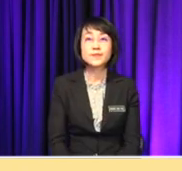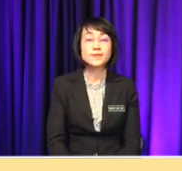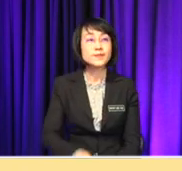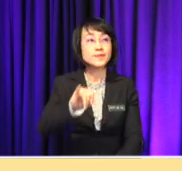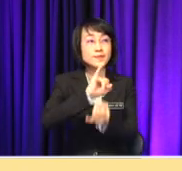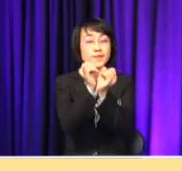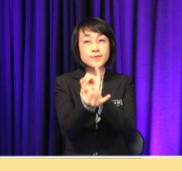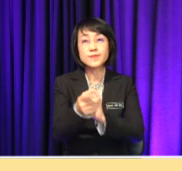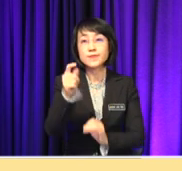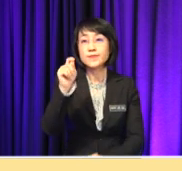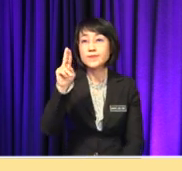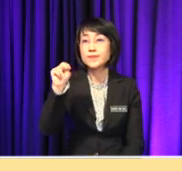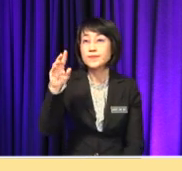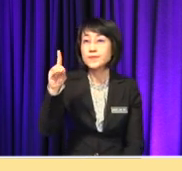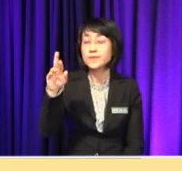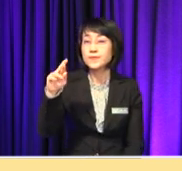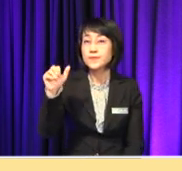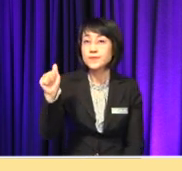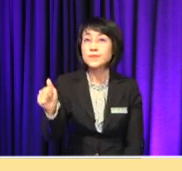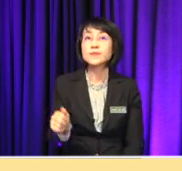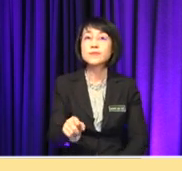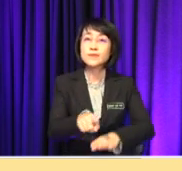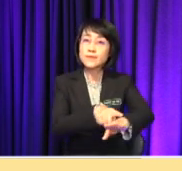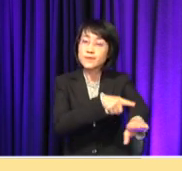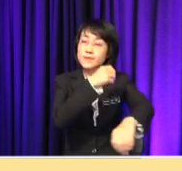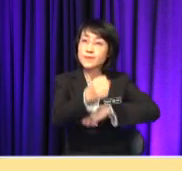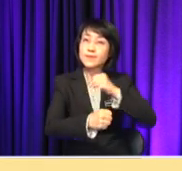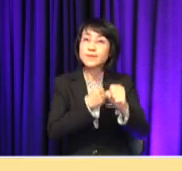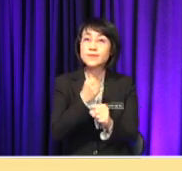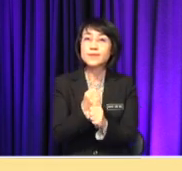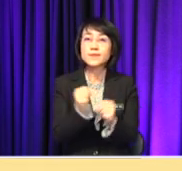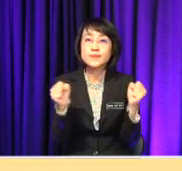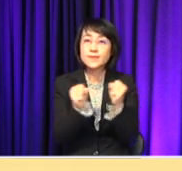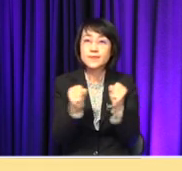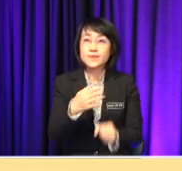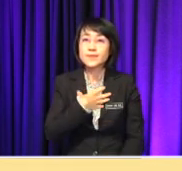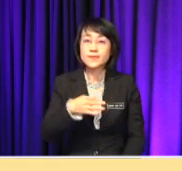dia dilitupi oleh Sarji Oh ini sederhana